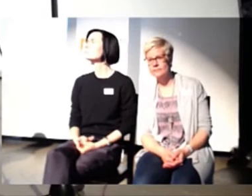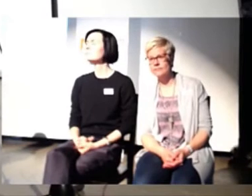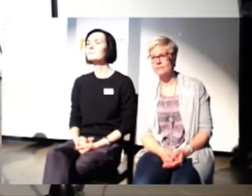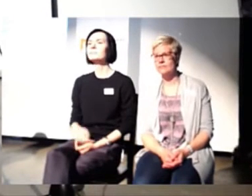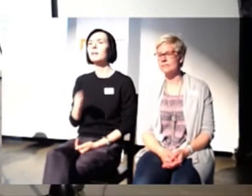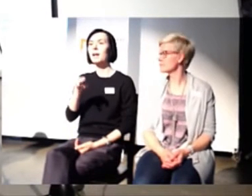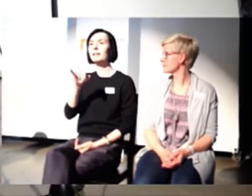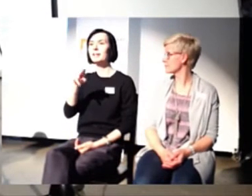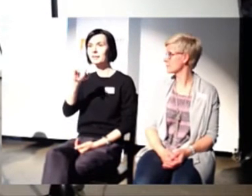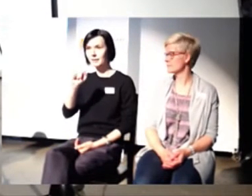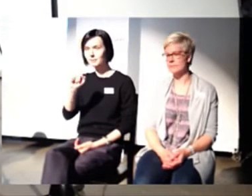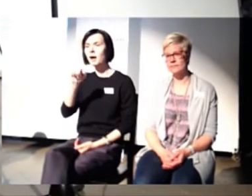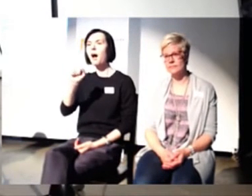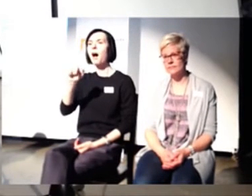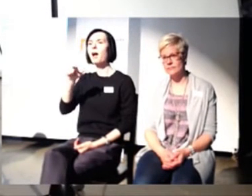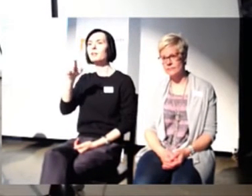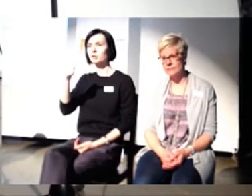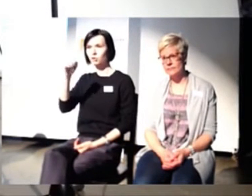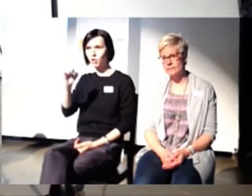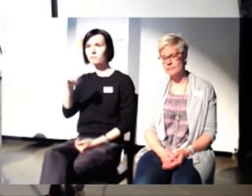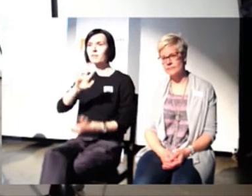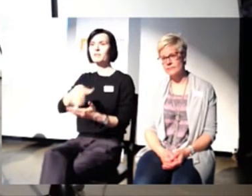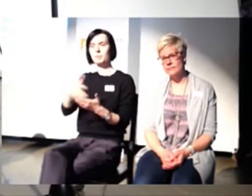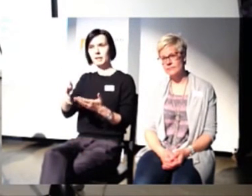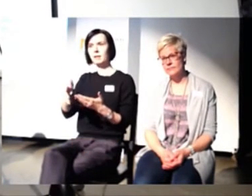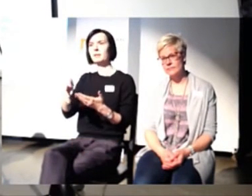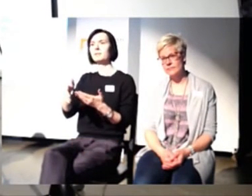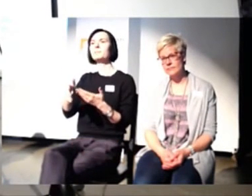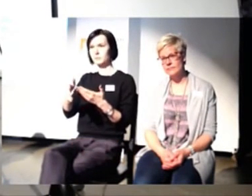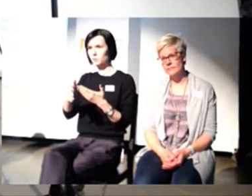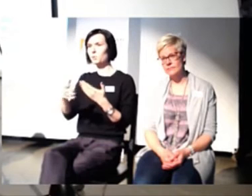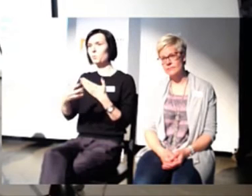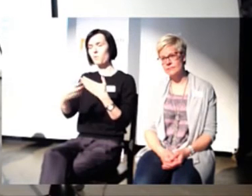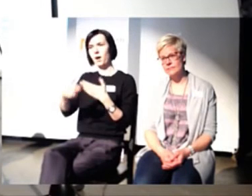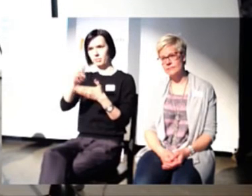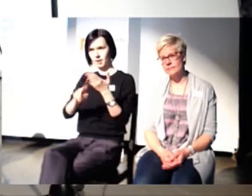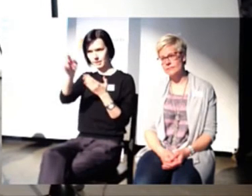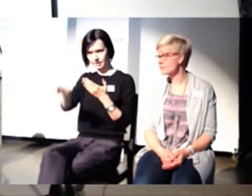Niin, Aalto, viittomakielinen kuulotaiteilija, kuva taidetta.